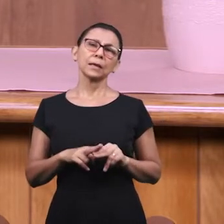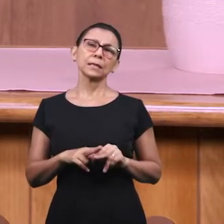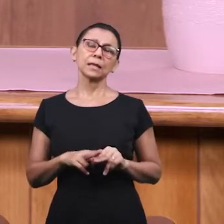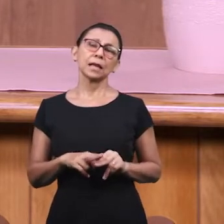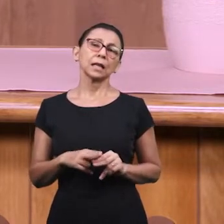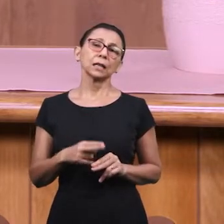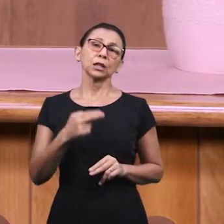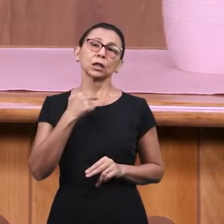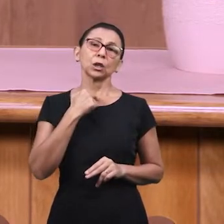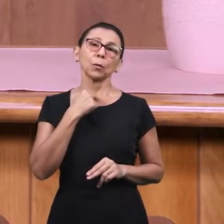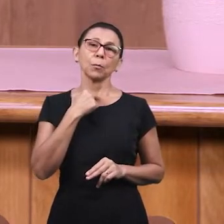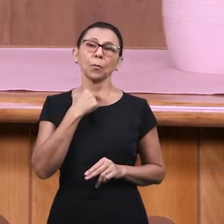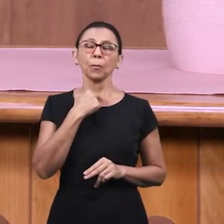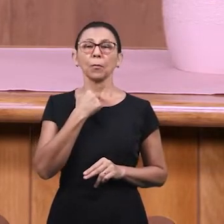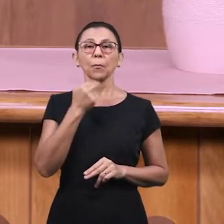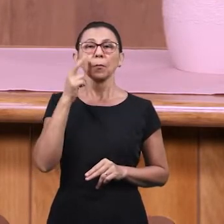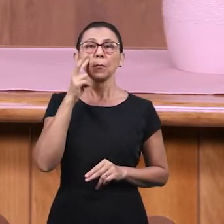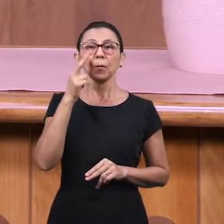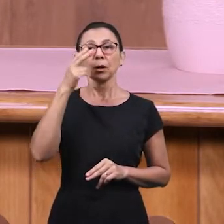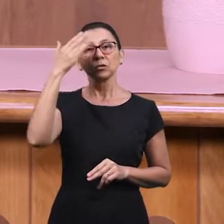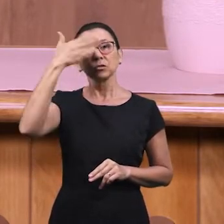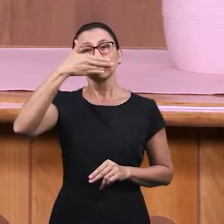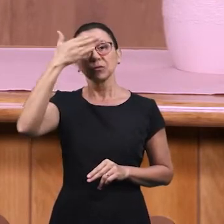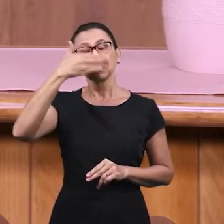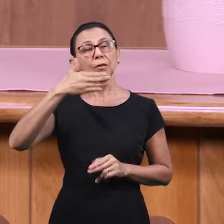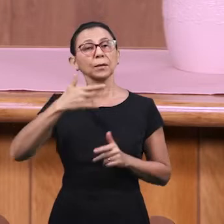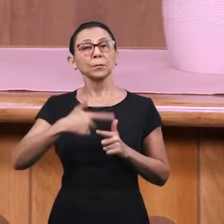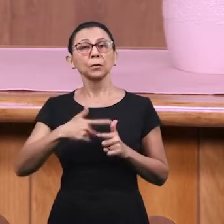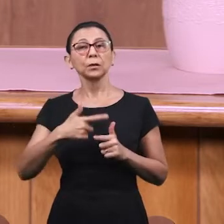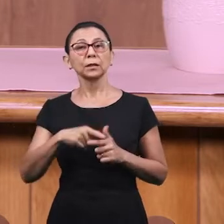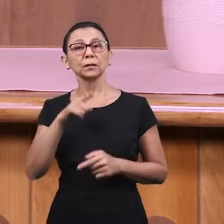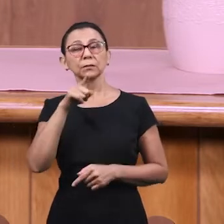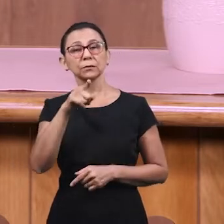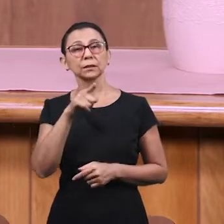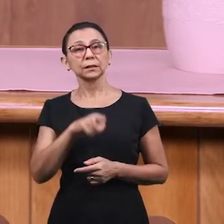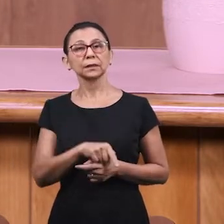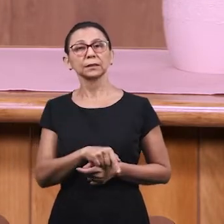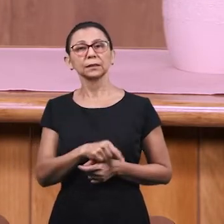видит, потому что там обычно одна проблема. Для того, чтобы тебе